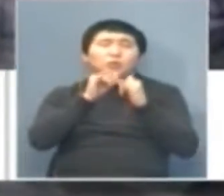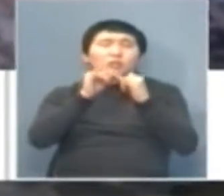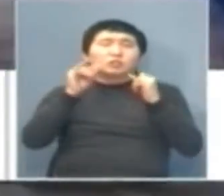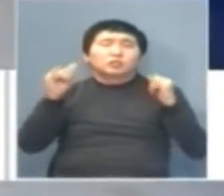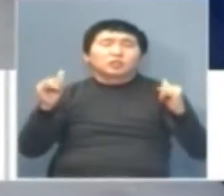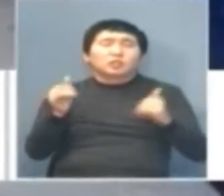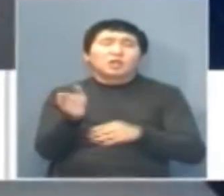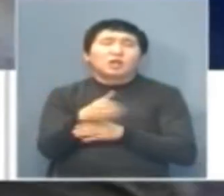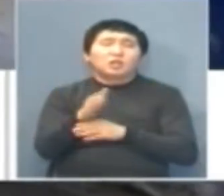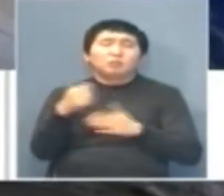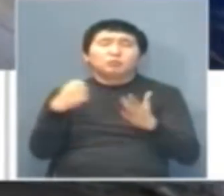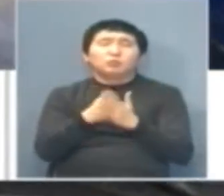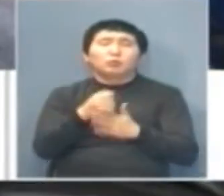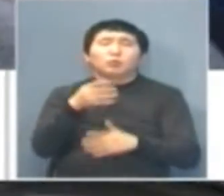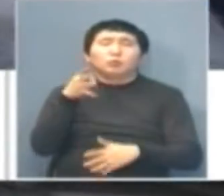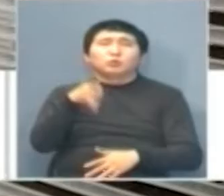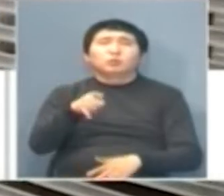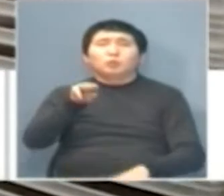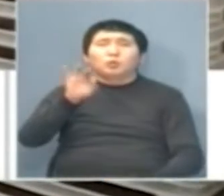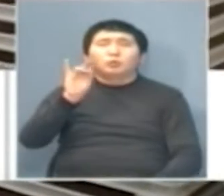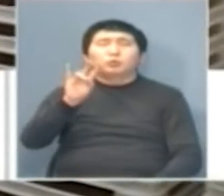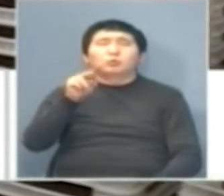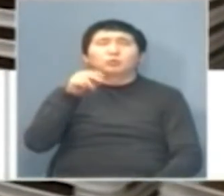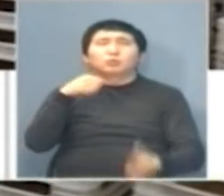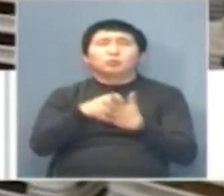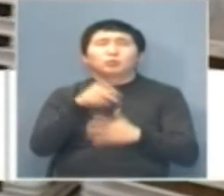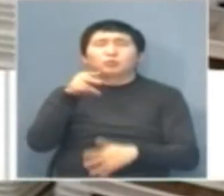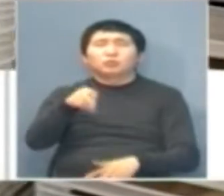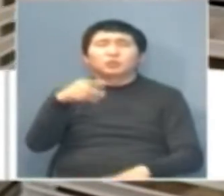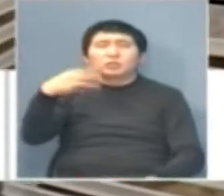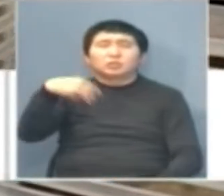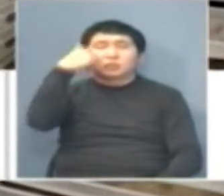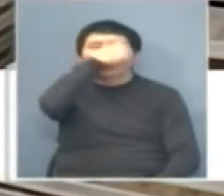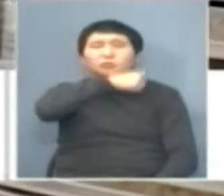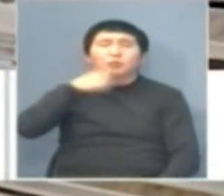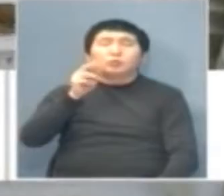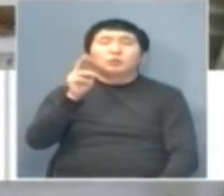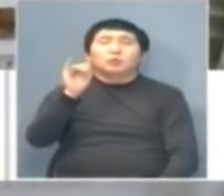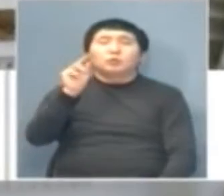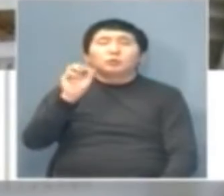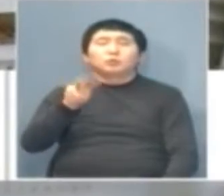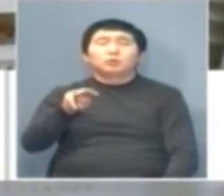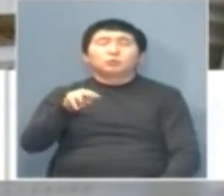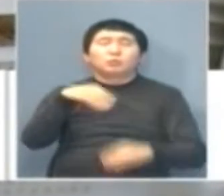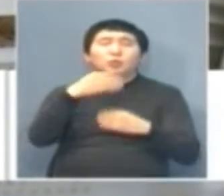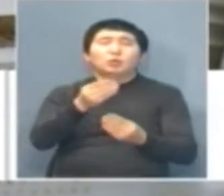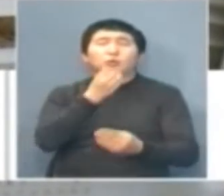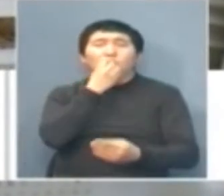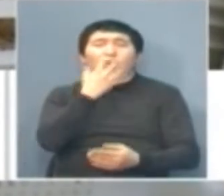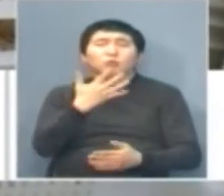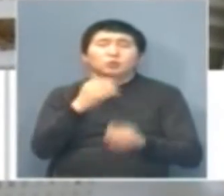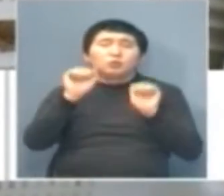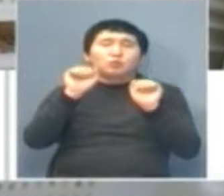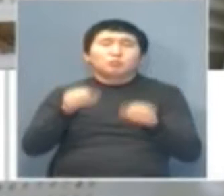до 4000 тонн до 2030 года. Географическое расположение Курчумского района дает хорошую возможность для выполнения